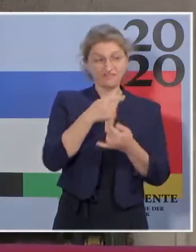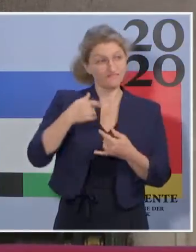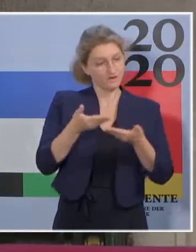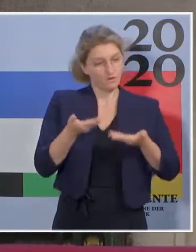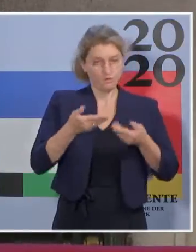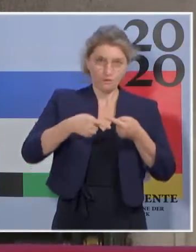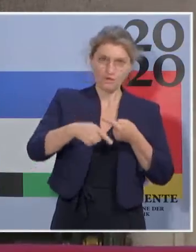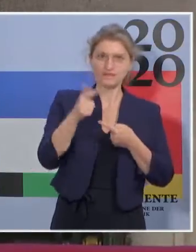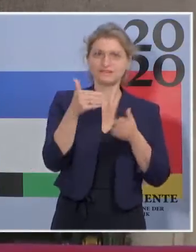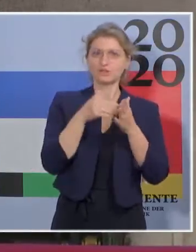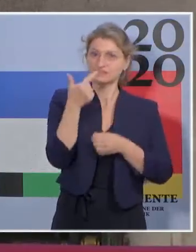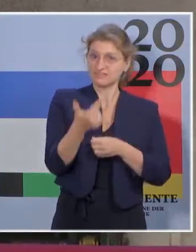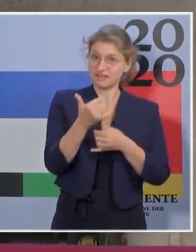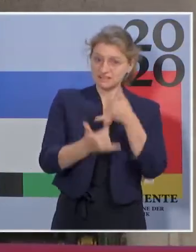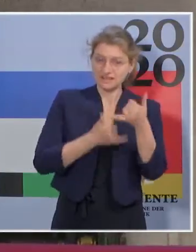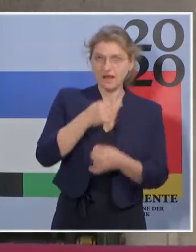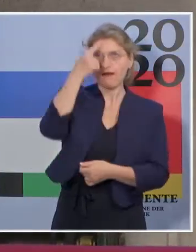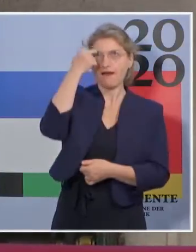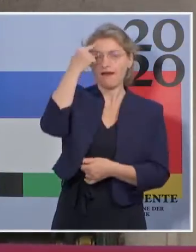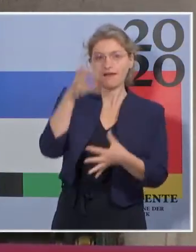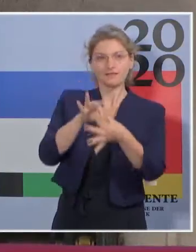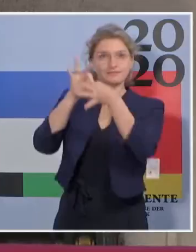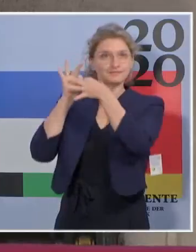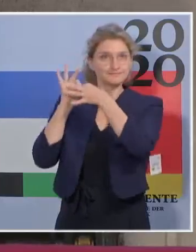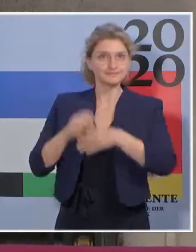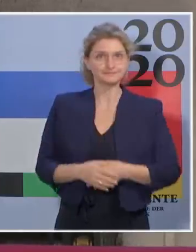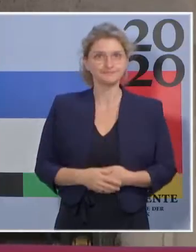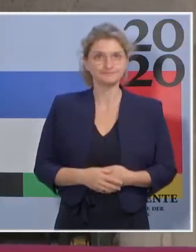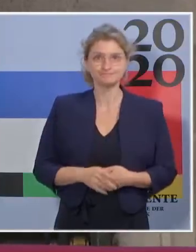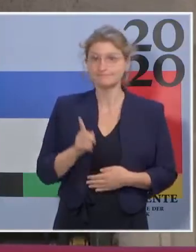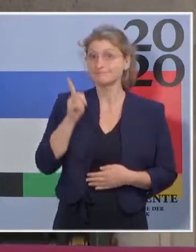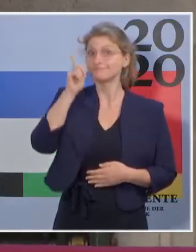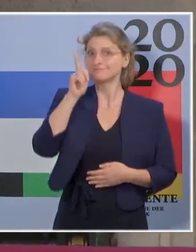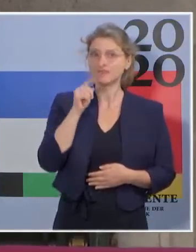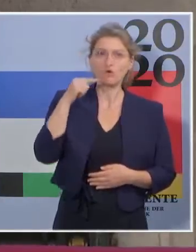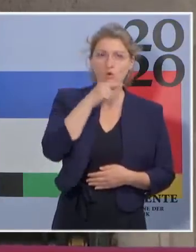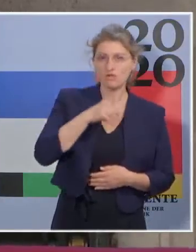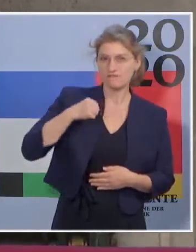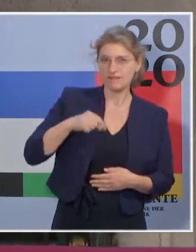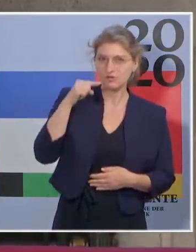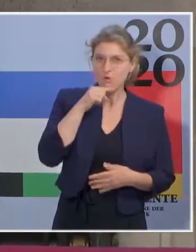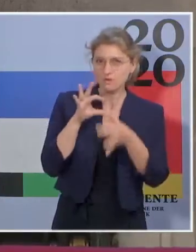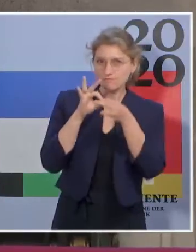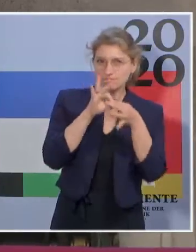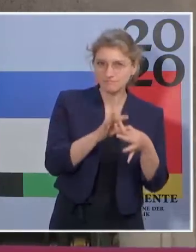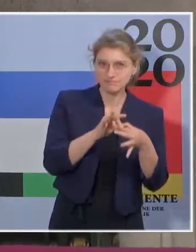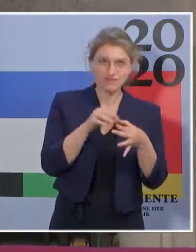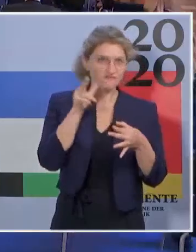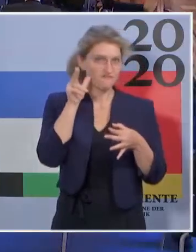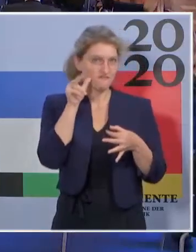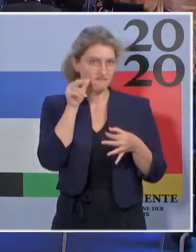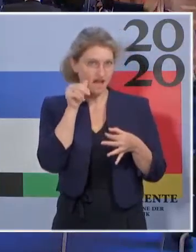Gedenkjahr 2020 erinnern. Apropos rot-weiß-rot, das farbige Sujet,